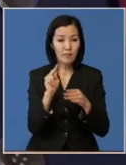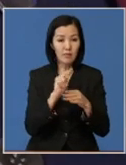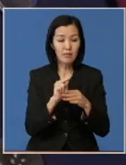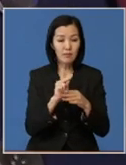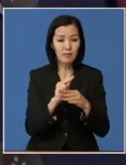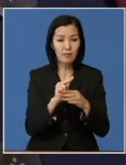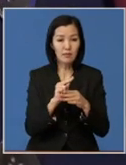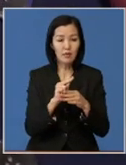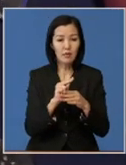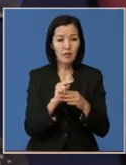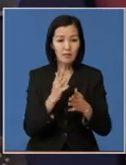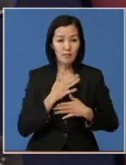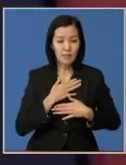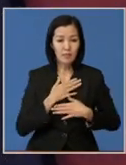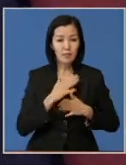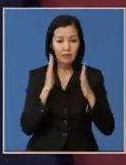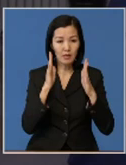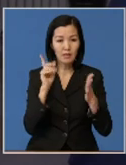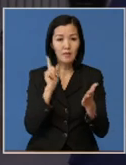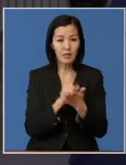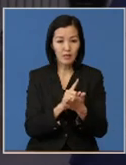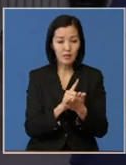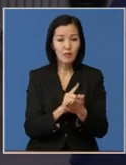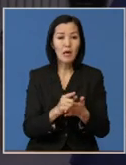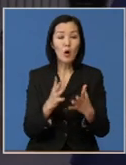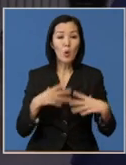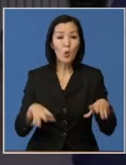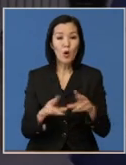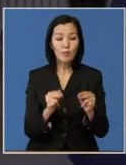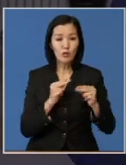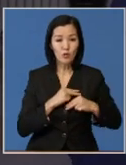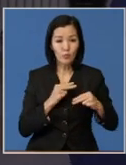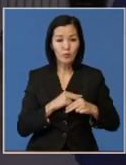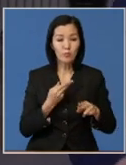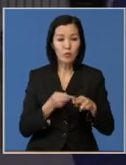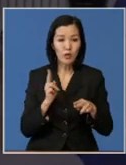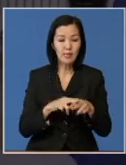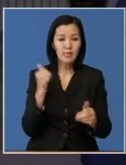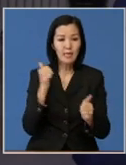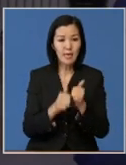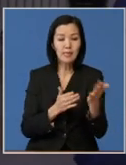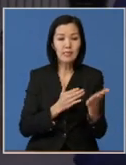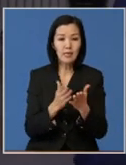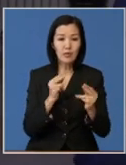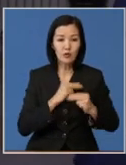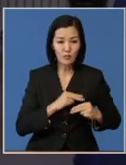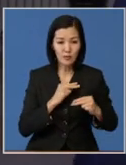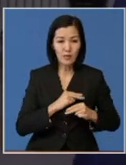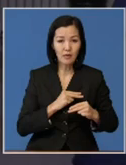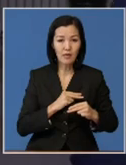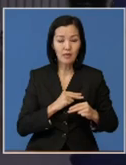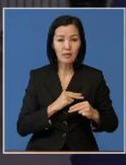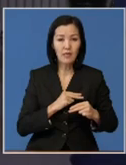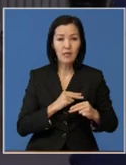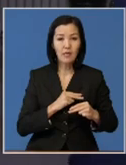біздің құзырымызда деп айтуға болады. Қоғамдық жұмыс болғаннан кейін біз жаңағы әр салада жұмыс жасап жатқаннан кейін осы еңбегіміздің